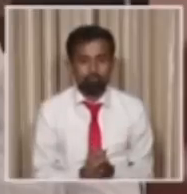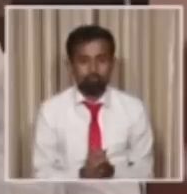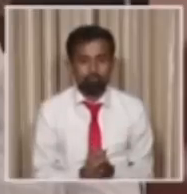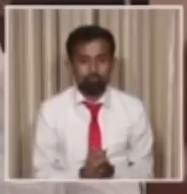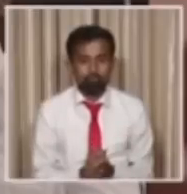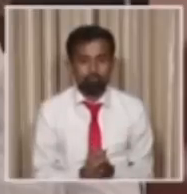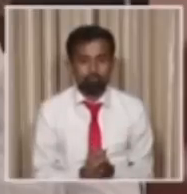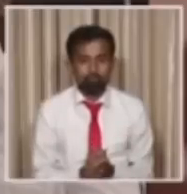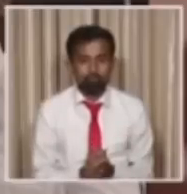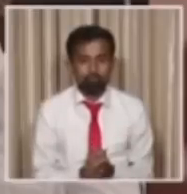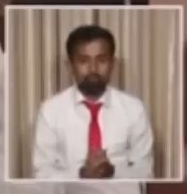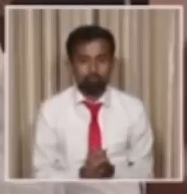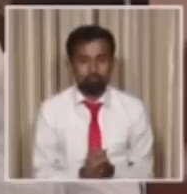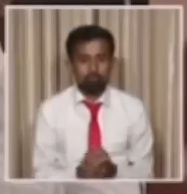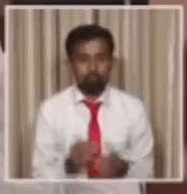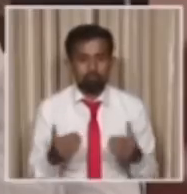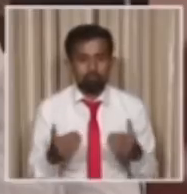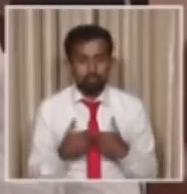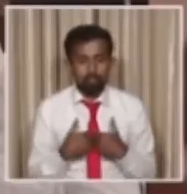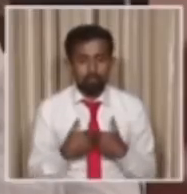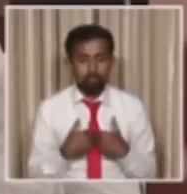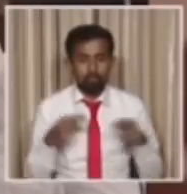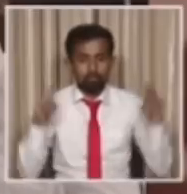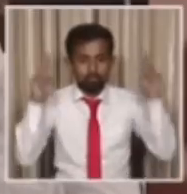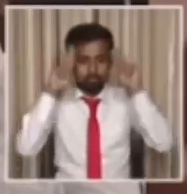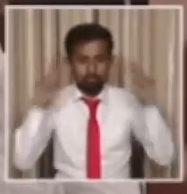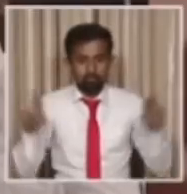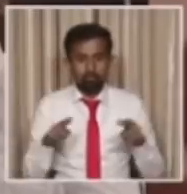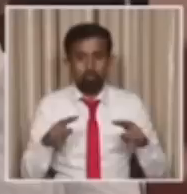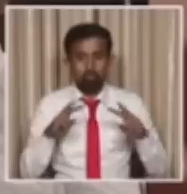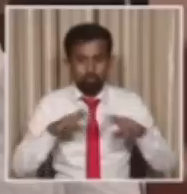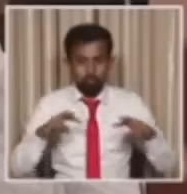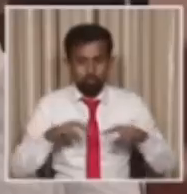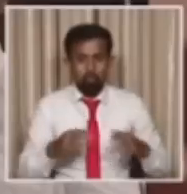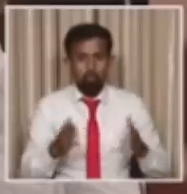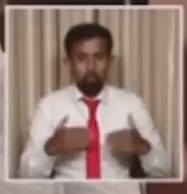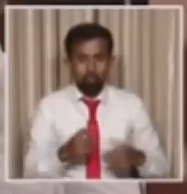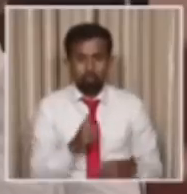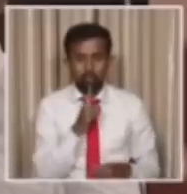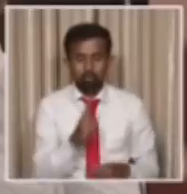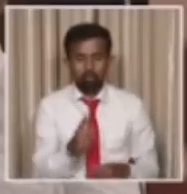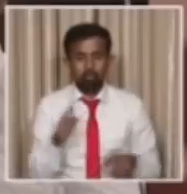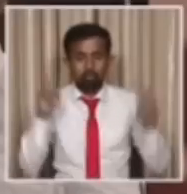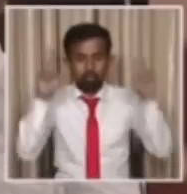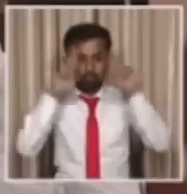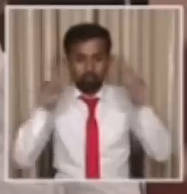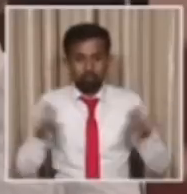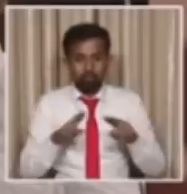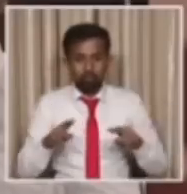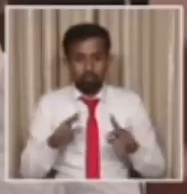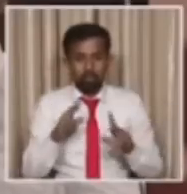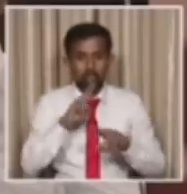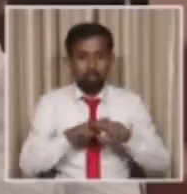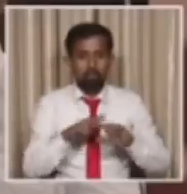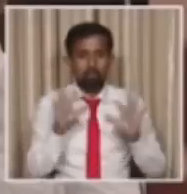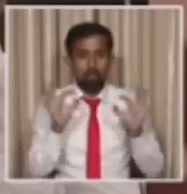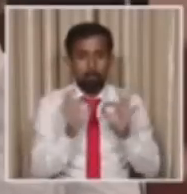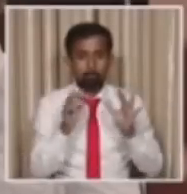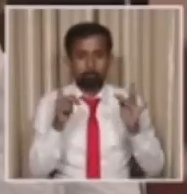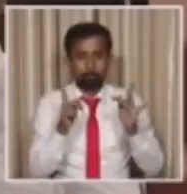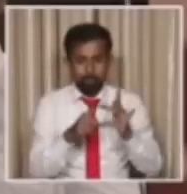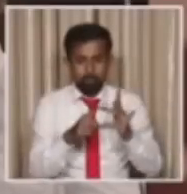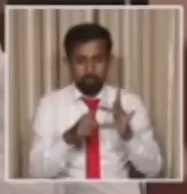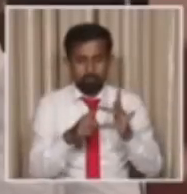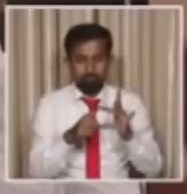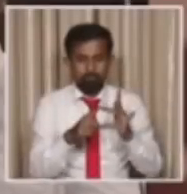දැන් ඊළඟට අපි ජාත්‍යන්තර පරීක්ෂණයක් ගැන ඉල්ලනවා. ජාත්‍යන්තර පරීක්ෂණයක් FBI,